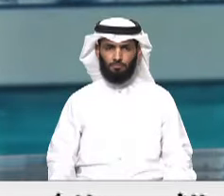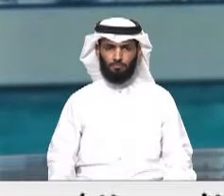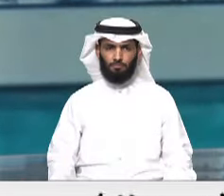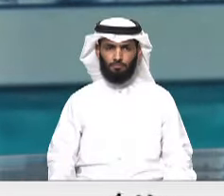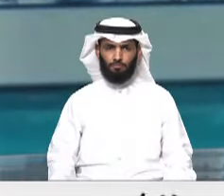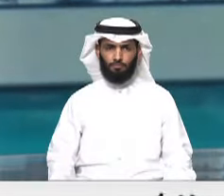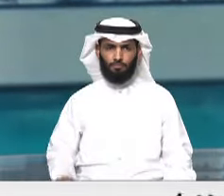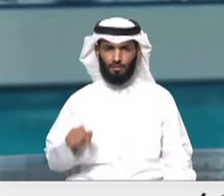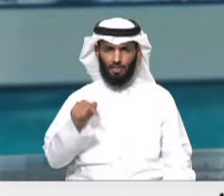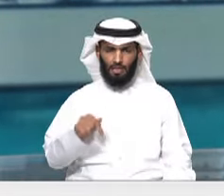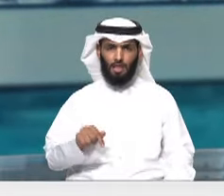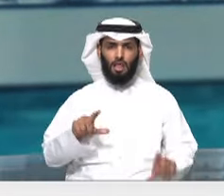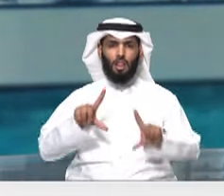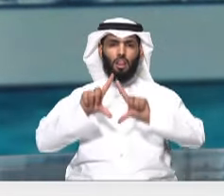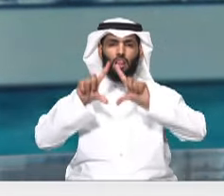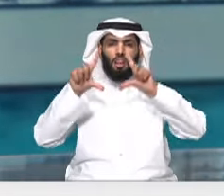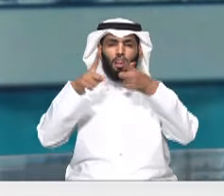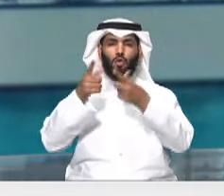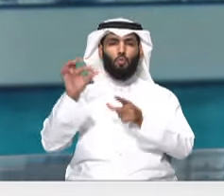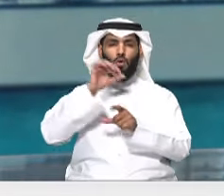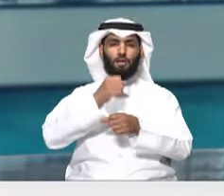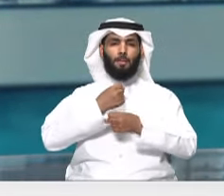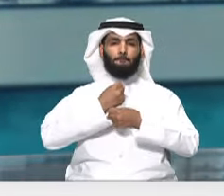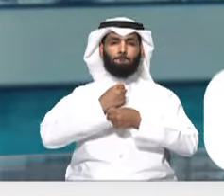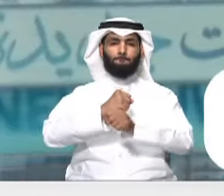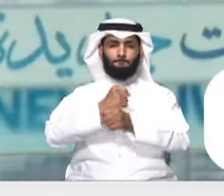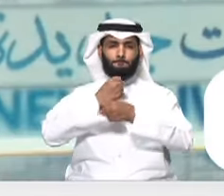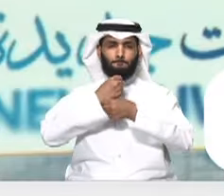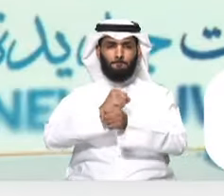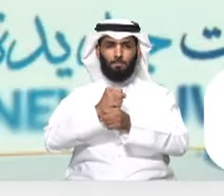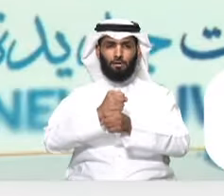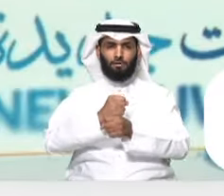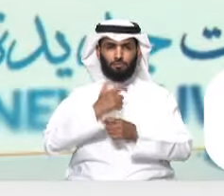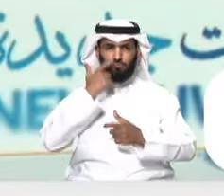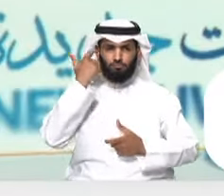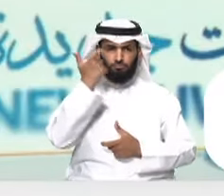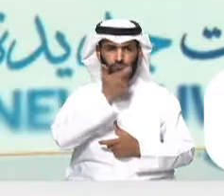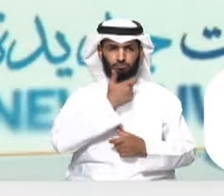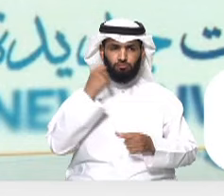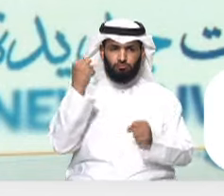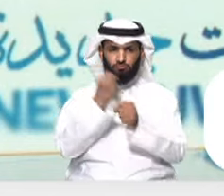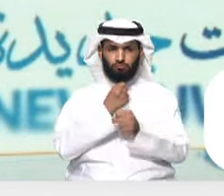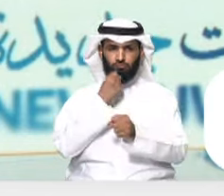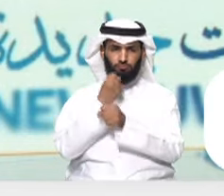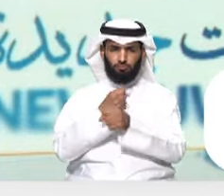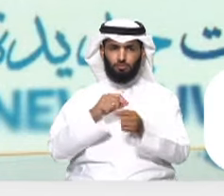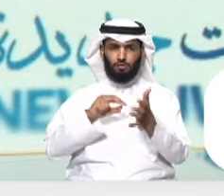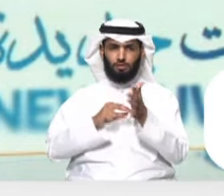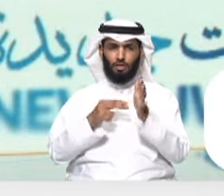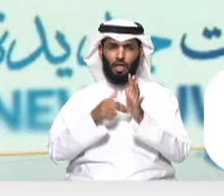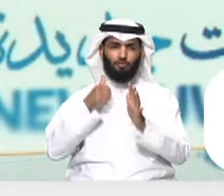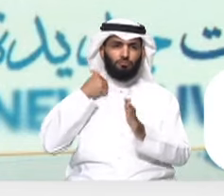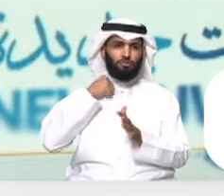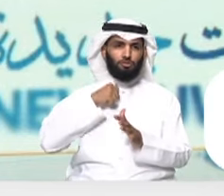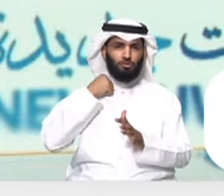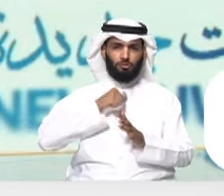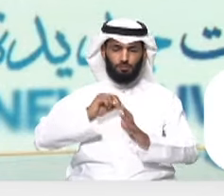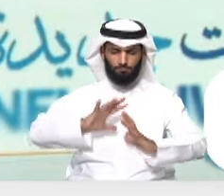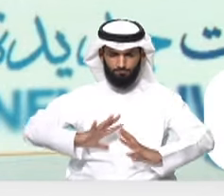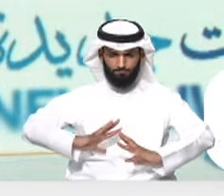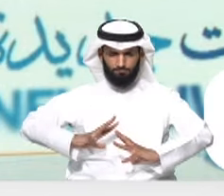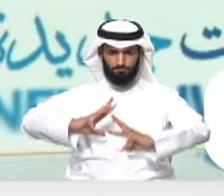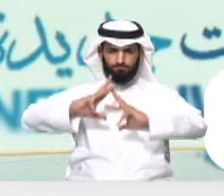عمل اللجان في المجلس البلدي يعد شريانا نابضا بالانجاز للعديد من المشاريع التنمويه في البلاد